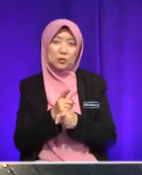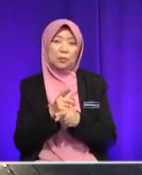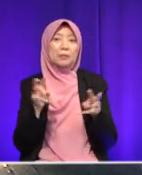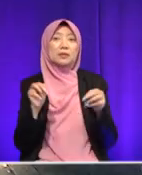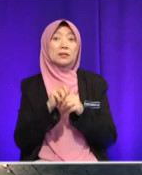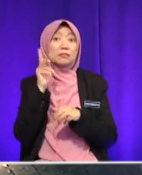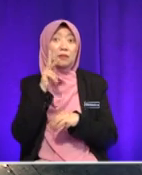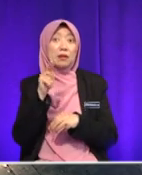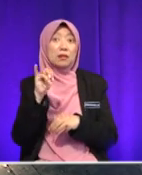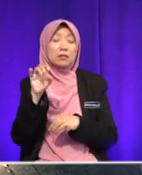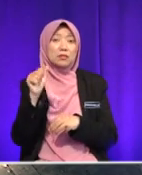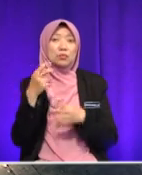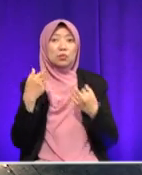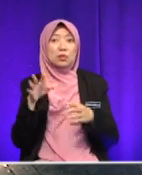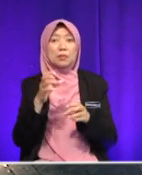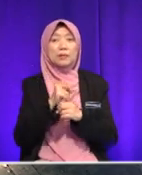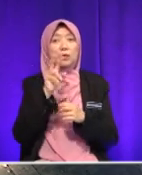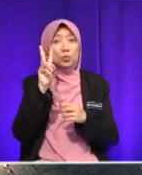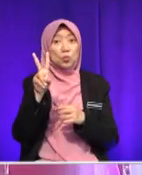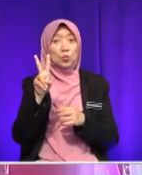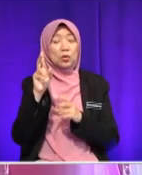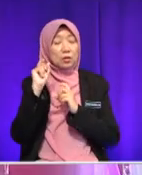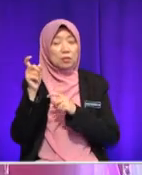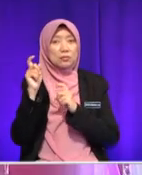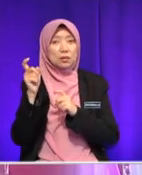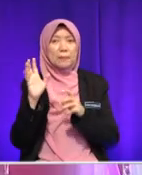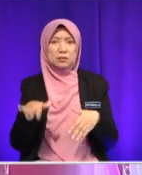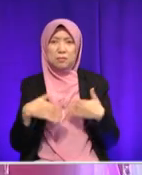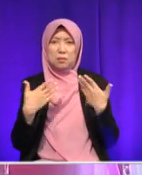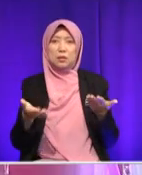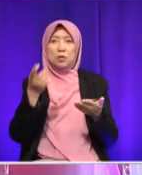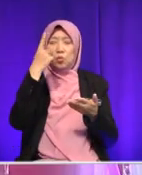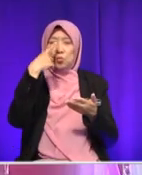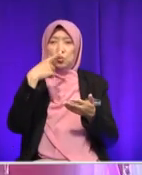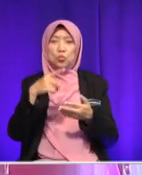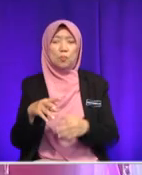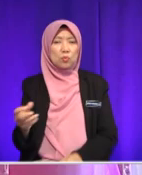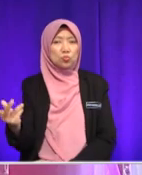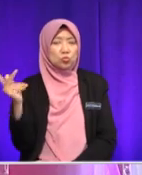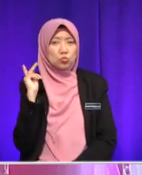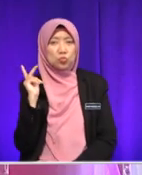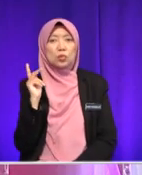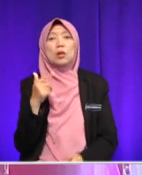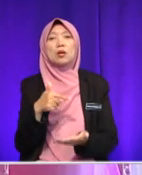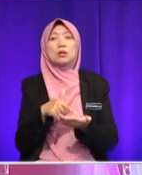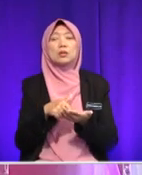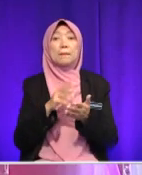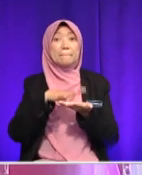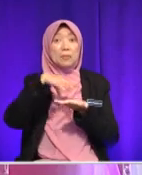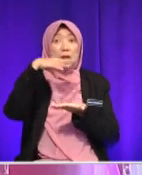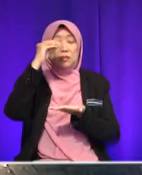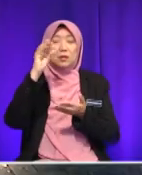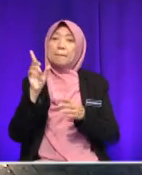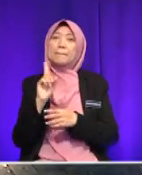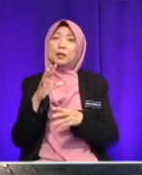hari ini. Dapat dah dua ganjaran. Betul? Tetapi bagaimana mereka nak memantapkan lagi penguasaan dengan latihan pengukuhan lanjut, cikgu? Di mana nak dapatkan ini?